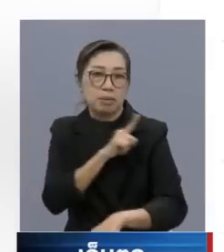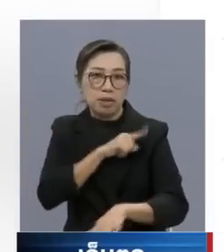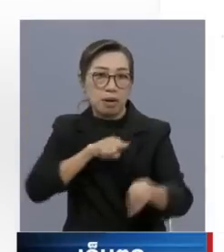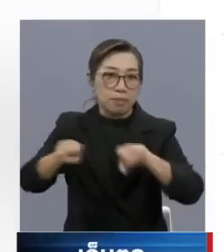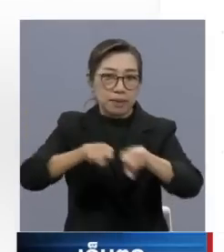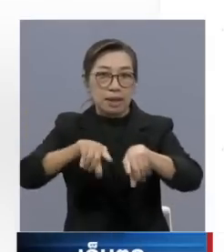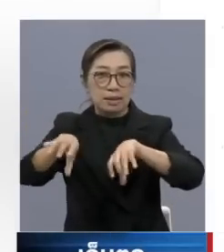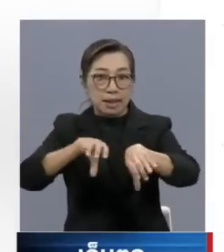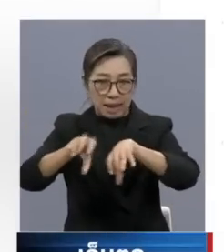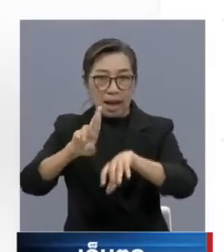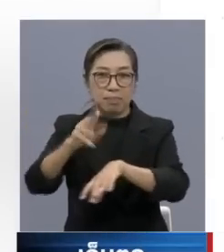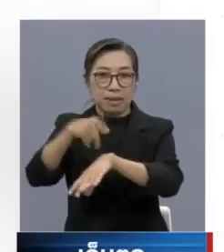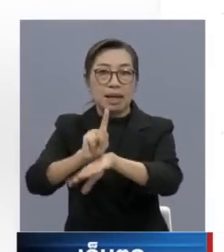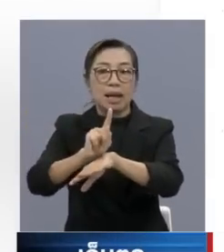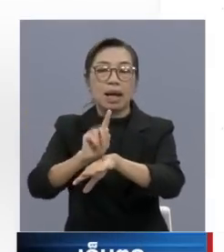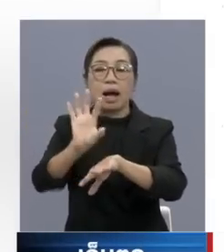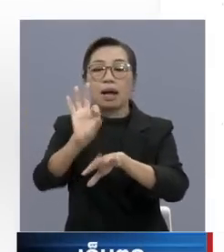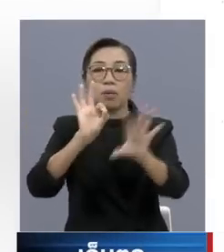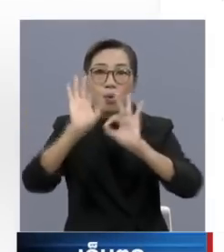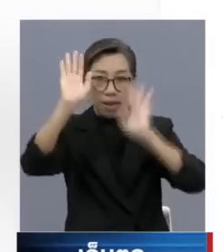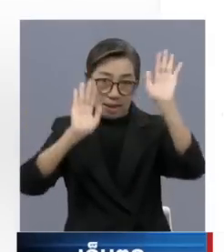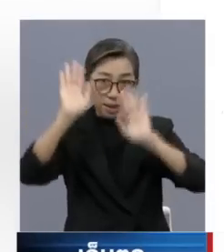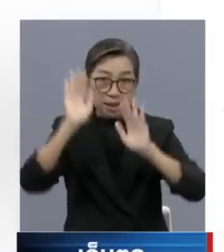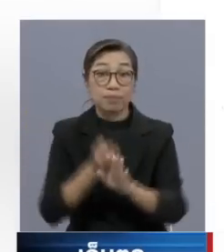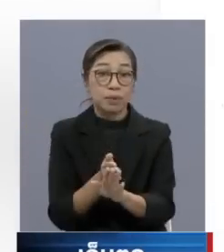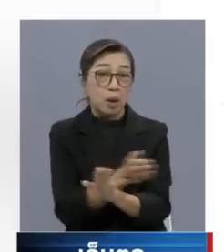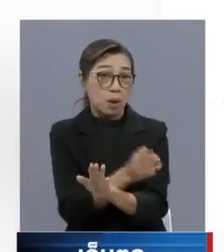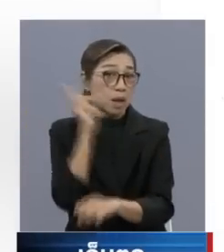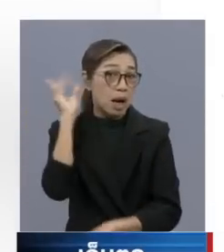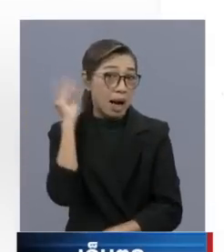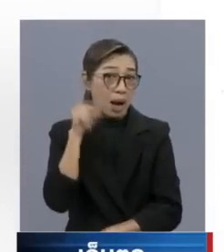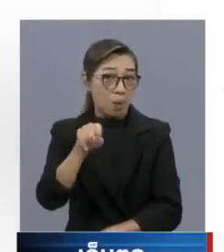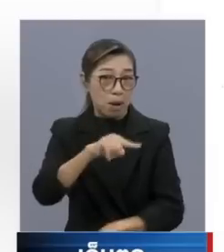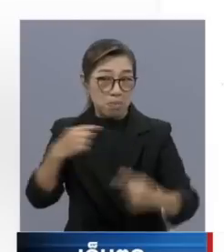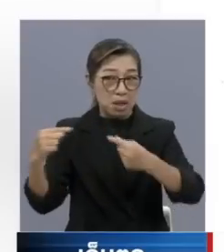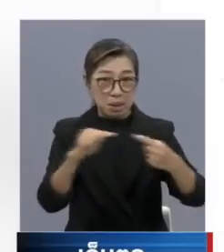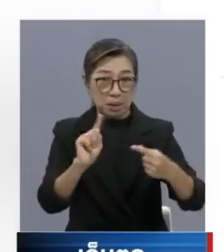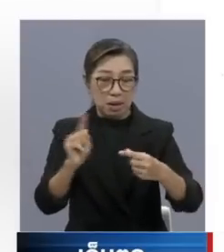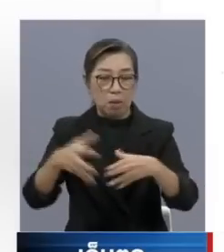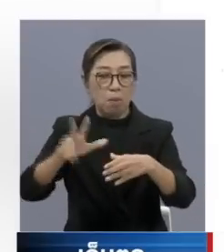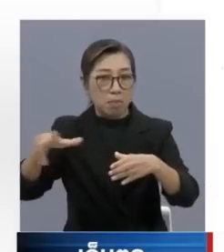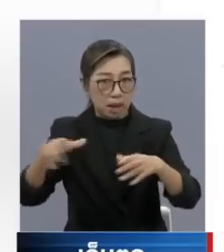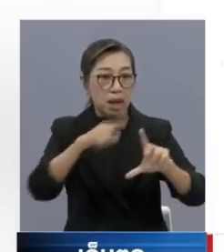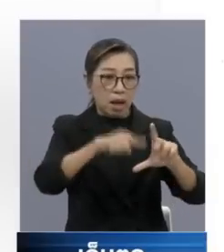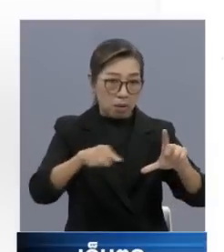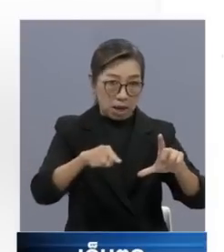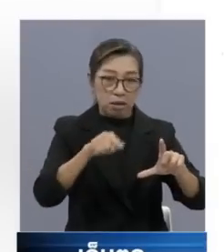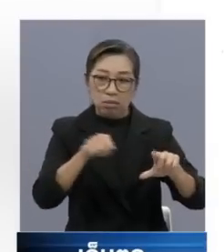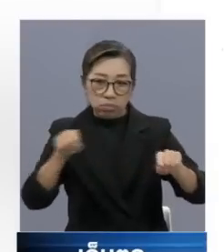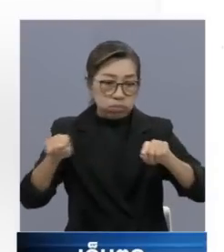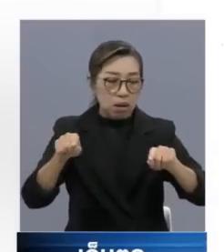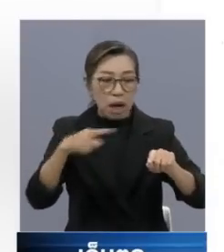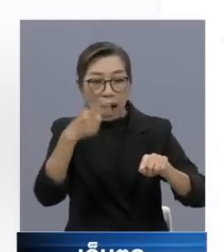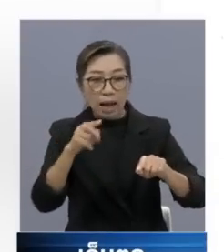ทีนี้เรื่องของการเลือกประธานสภาเนี่ยนะคะก่อนหน้านี้ที่มีข้อถกเถียงกันระหว่างพรรคเพื่อไทยกับพรรคก้าวไกลว่าสุดท้ายใครจ